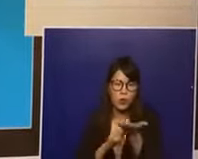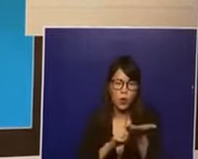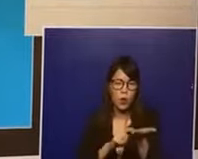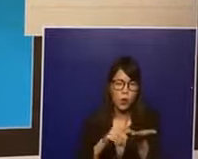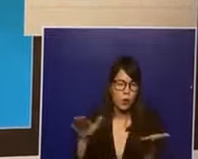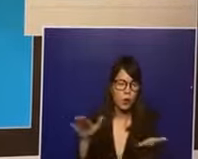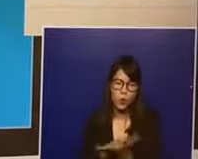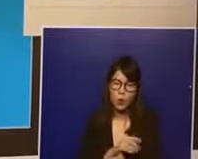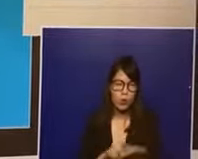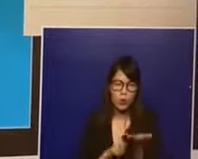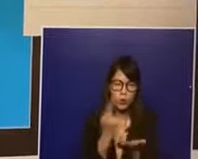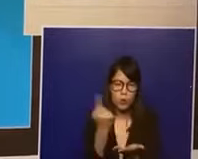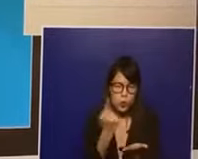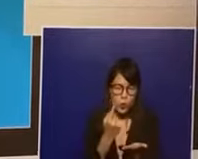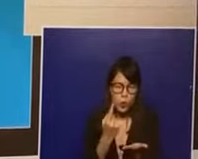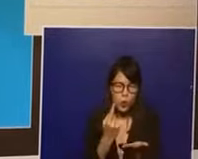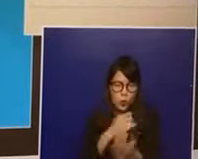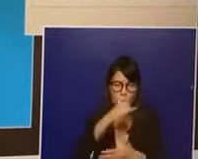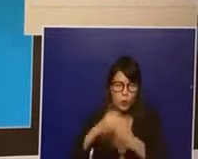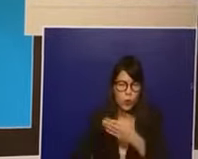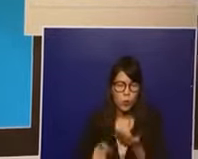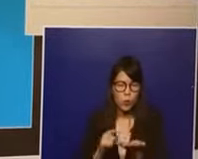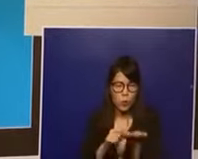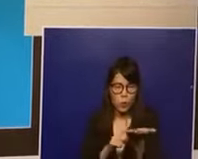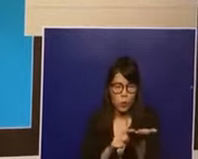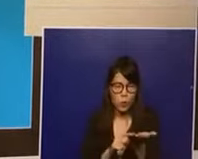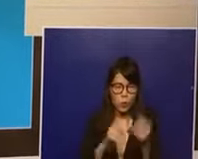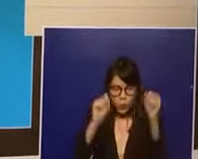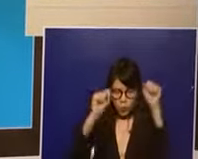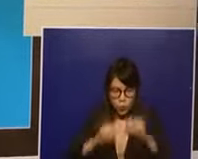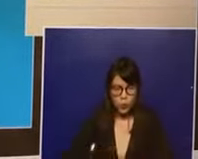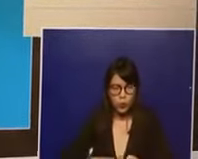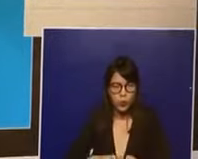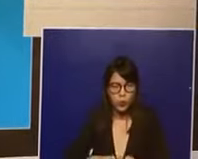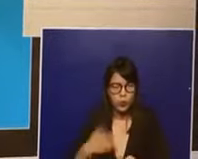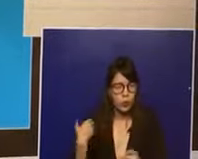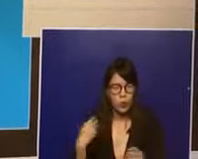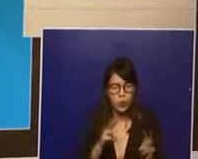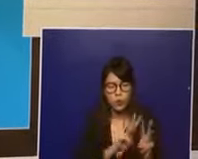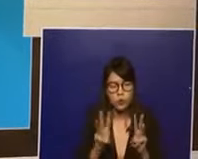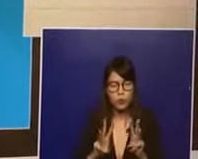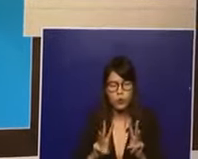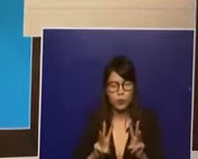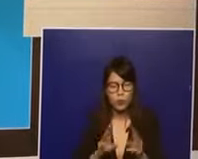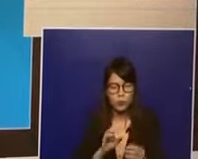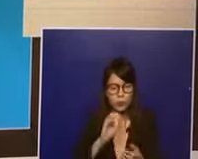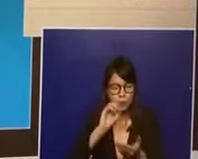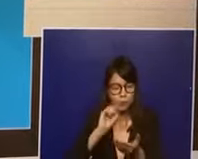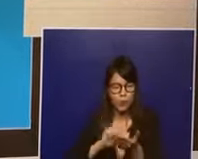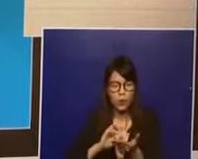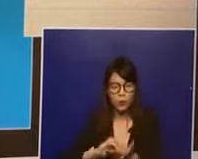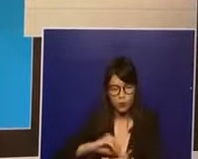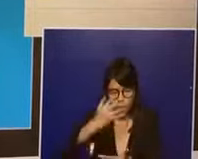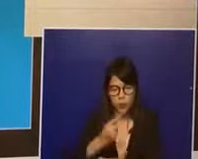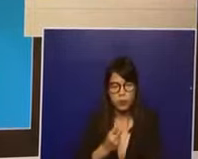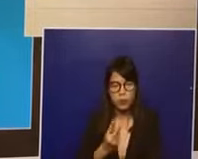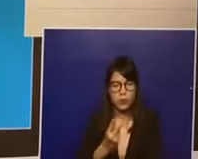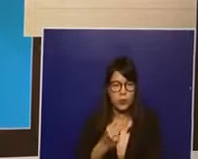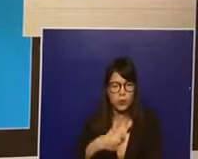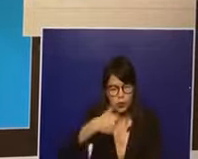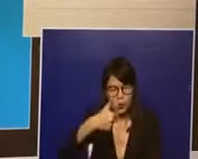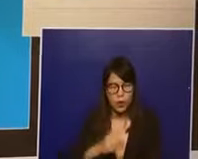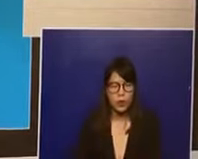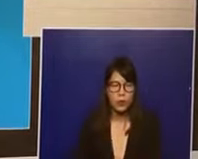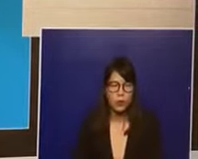ดเดียวแบบฟอร์มเดียวติดตามสถานการณ์อนุมัติอนุญาตของหน่วยงานออนไลน์ได้สามารถยื่นขออนุญาตได้ถึง78ใบอนุญ